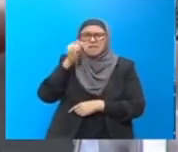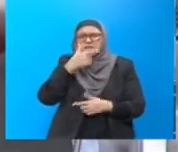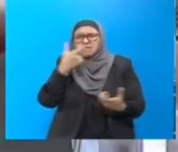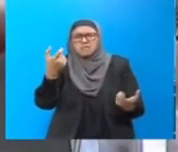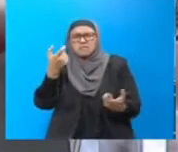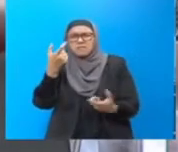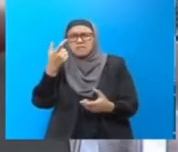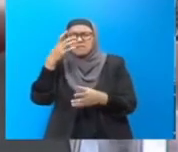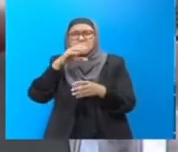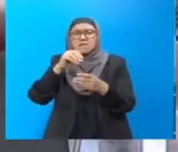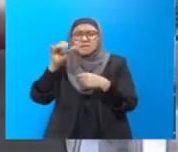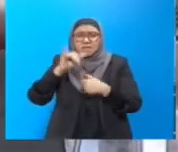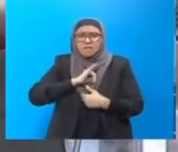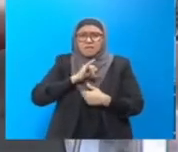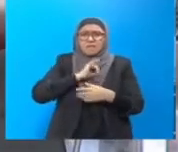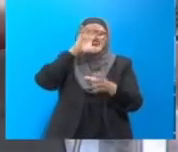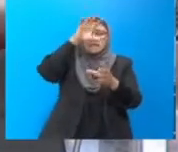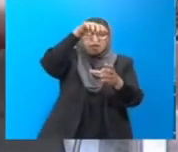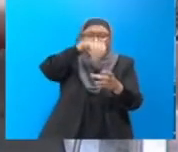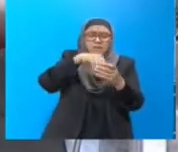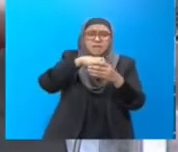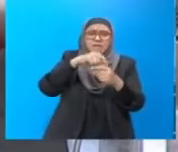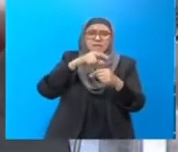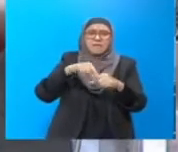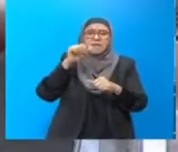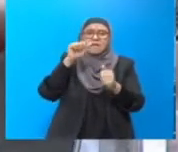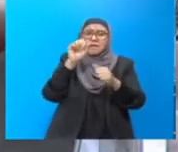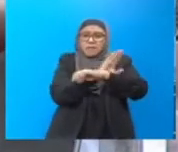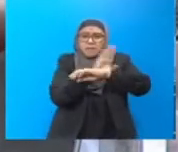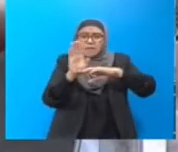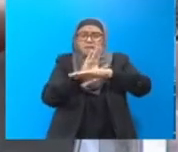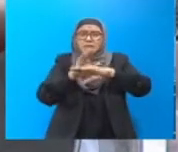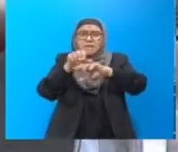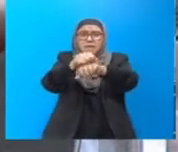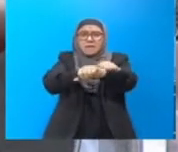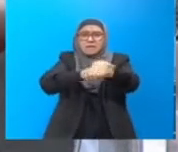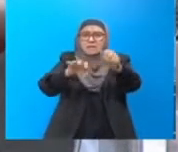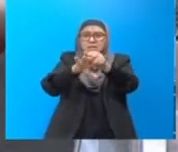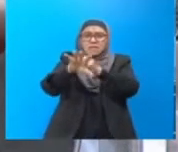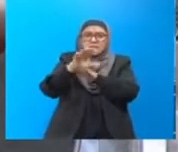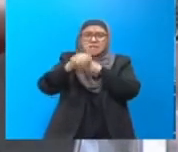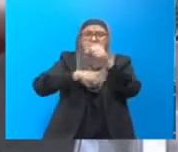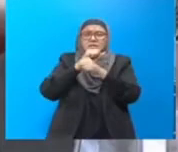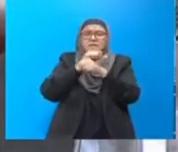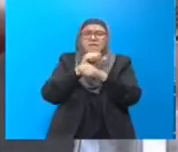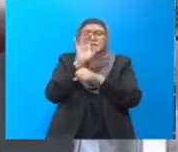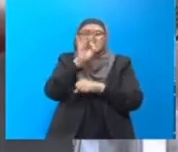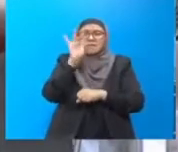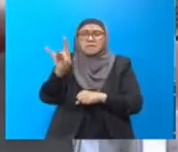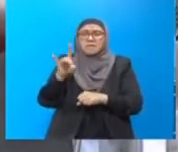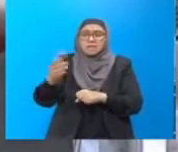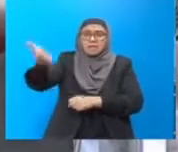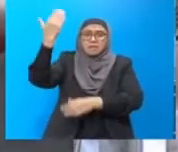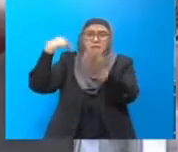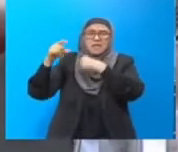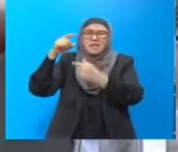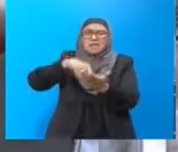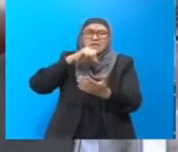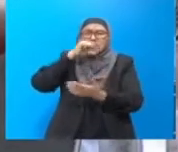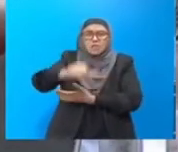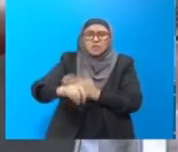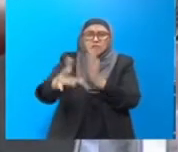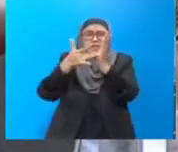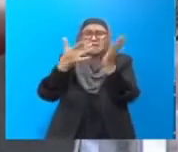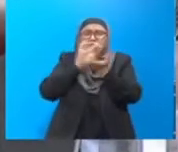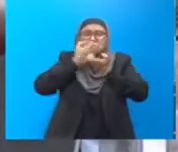saya Putri Pak dalam pedagang telur gabus 1188 lagi ini bukan teknologi canggih bukan